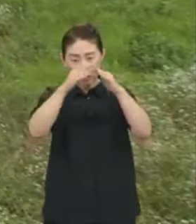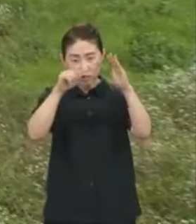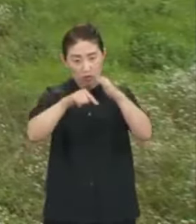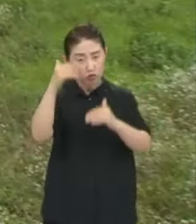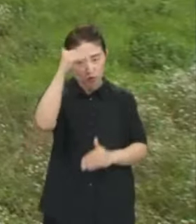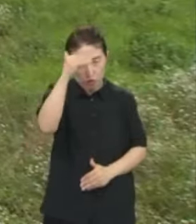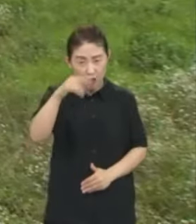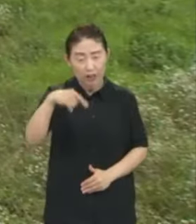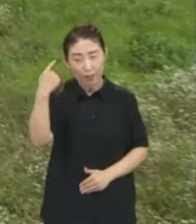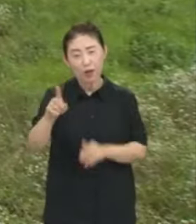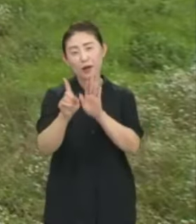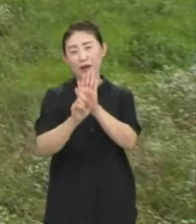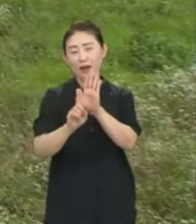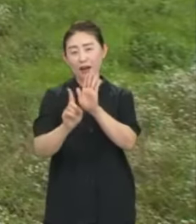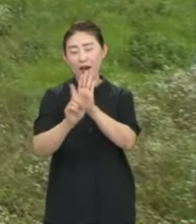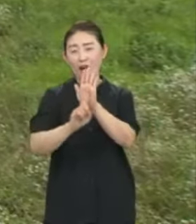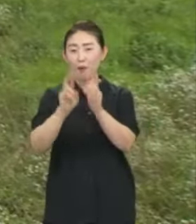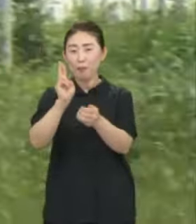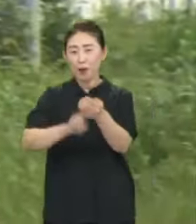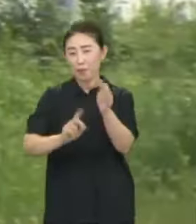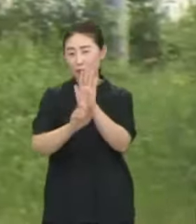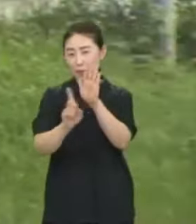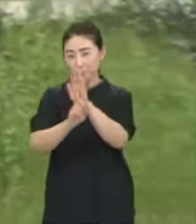들어가 결과가 주목됩니다